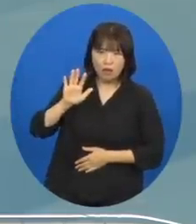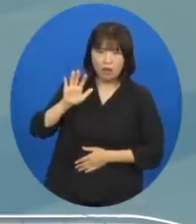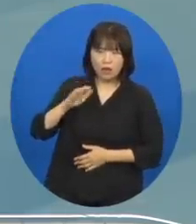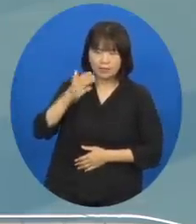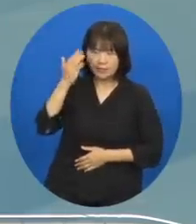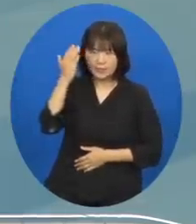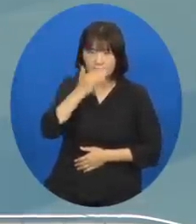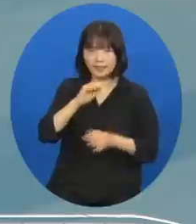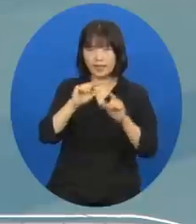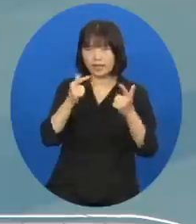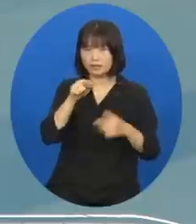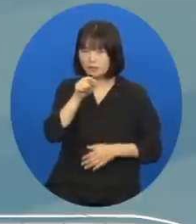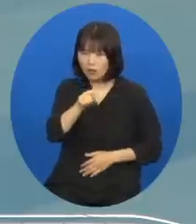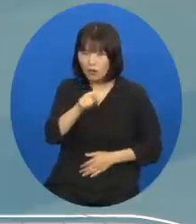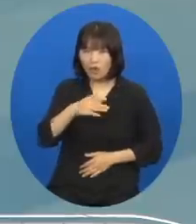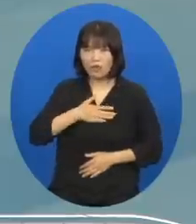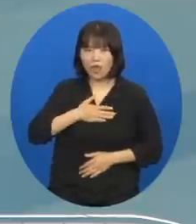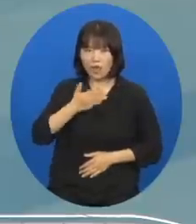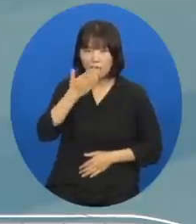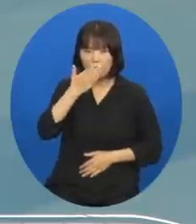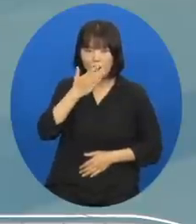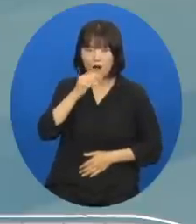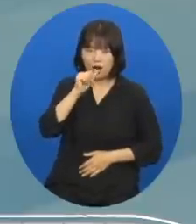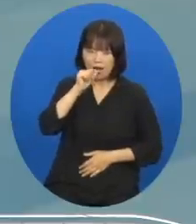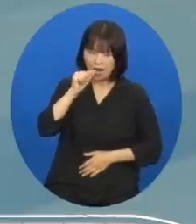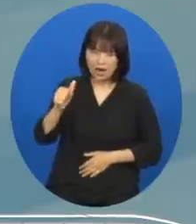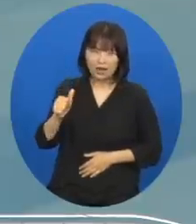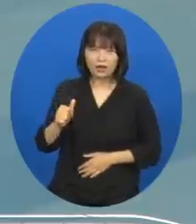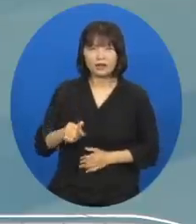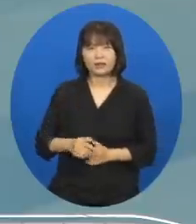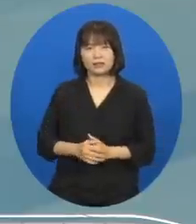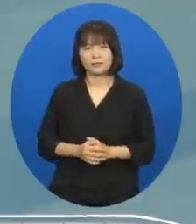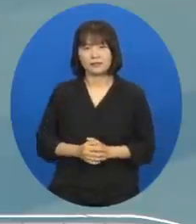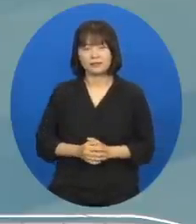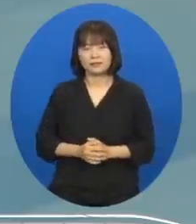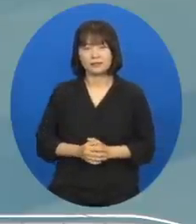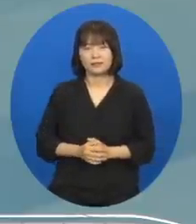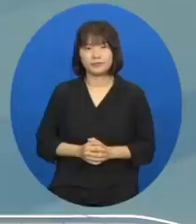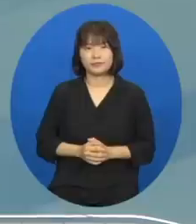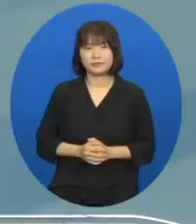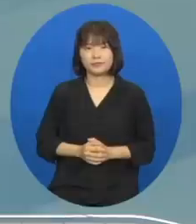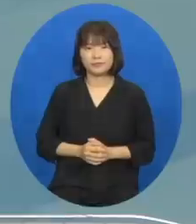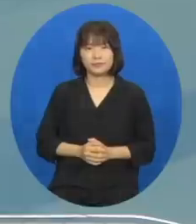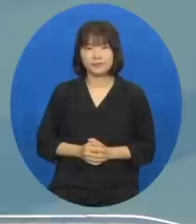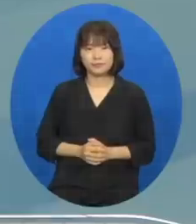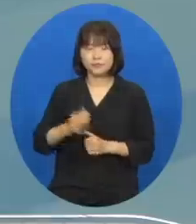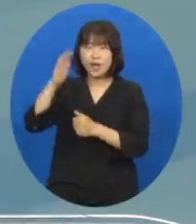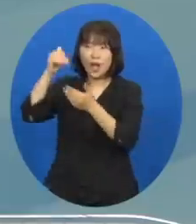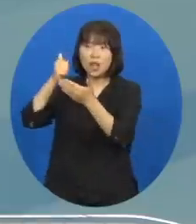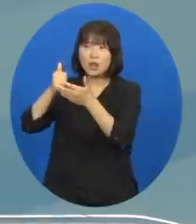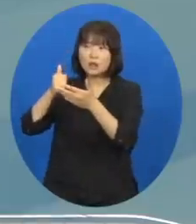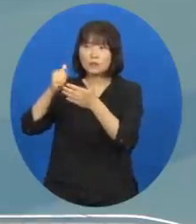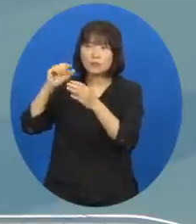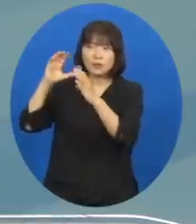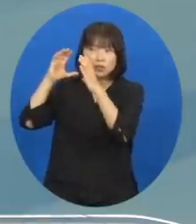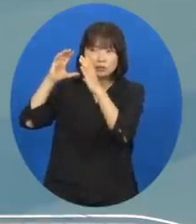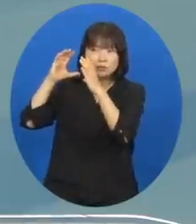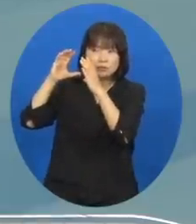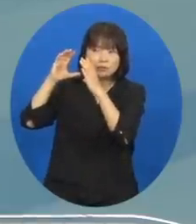속되고 깨끗하지 아니한 것을 내가 결코 먹지 아니하였나이다. 분명히 하나님의 음성을